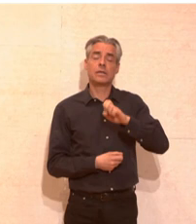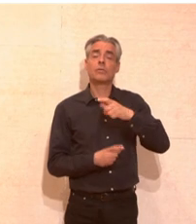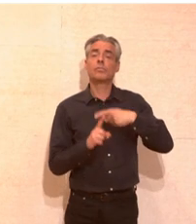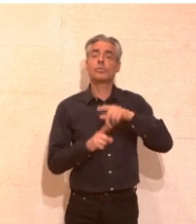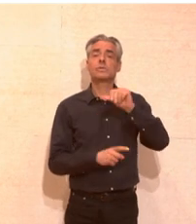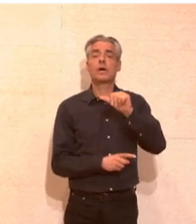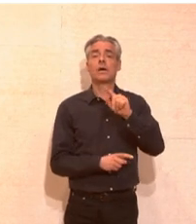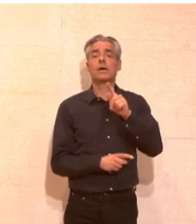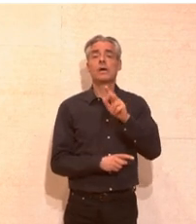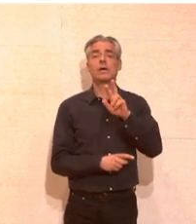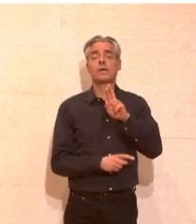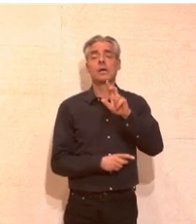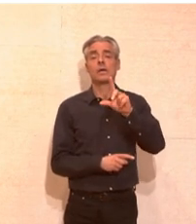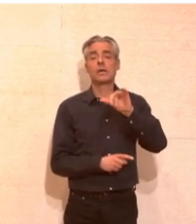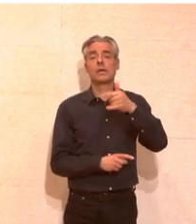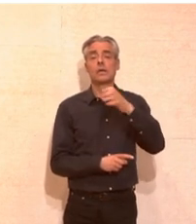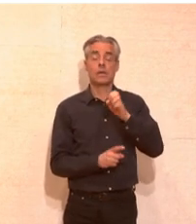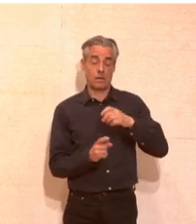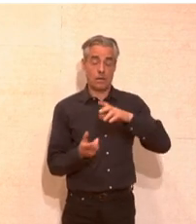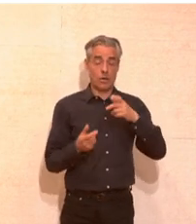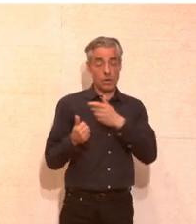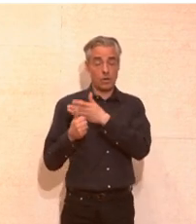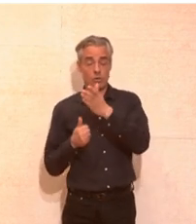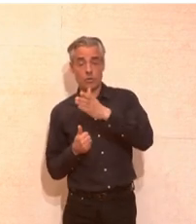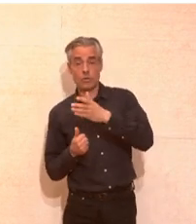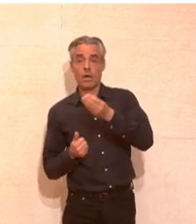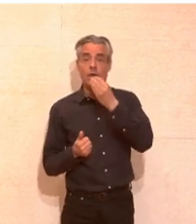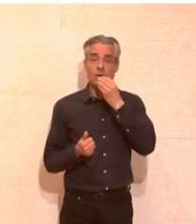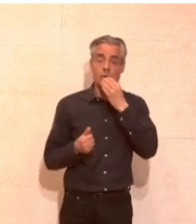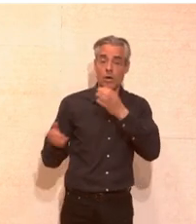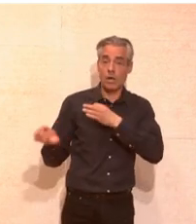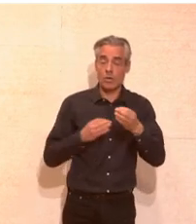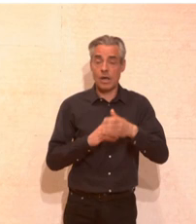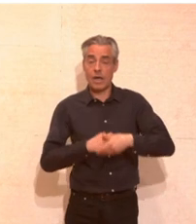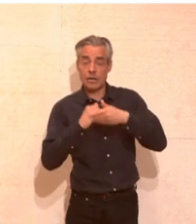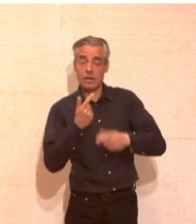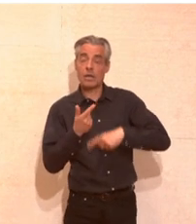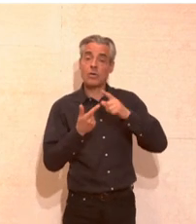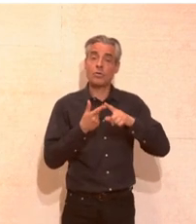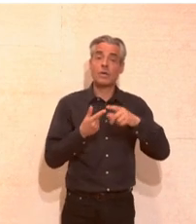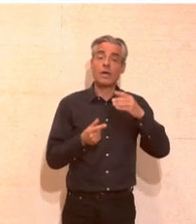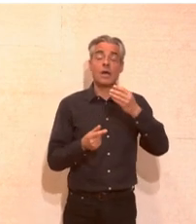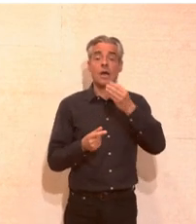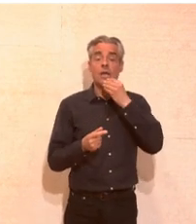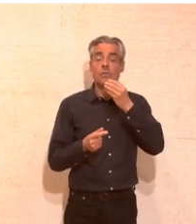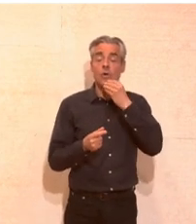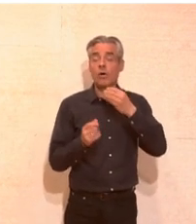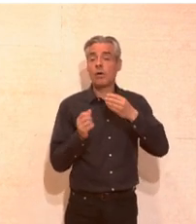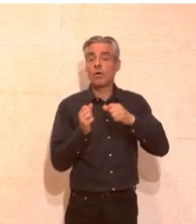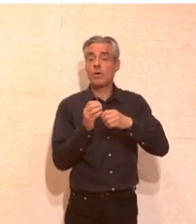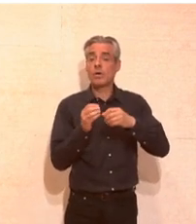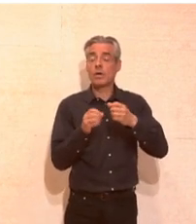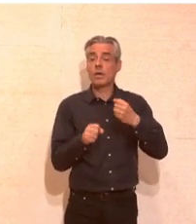gréline, et qui vont l'une réguler la prise alimentaire et l'autre éliminer en fait les aliments. Eh bien,